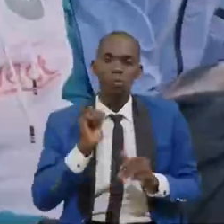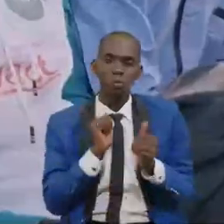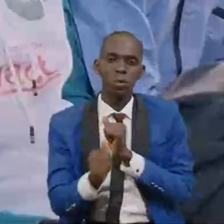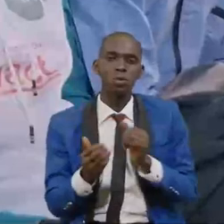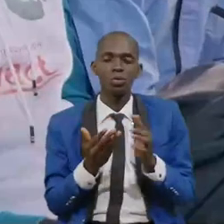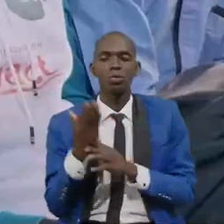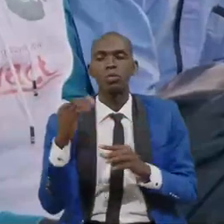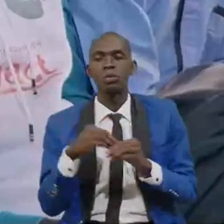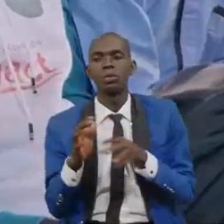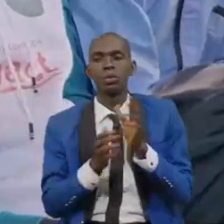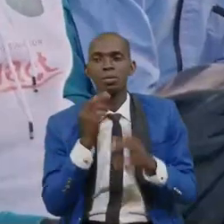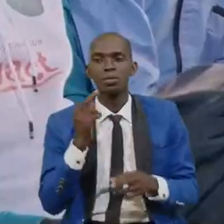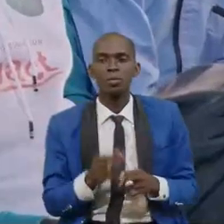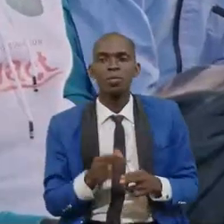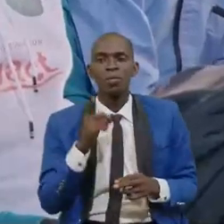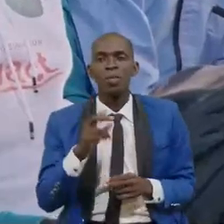cela.